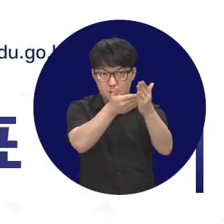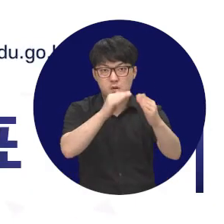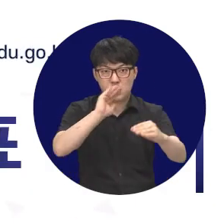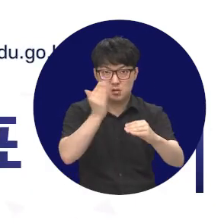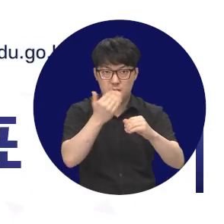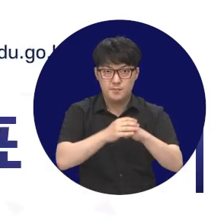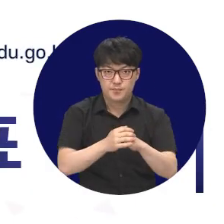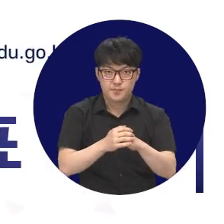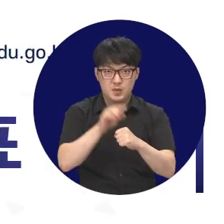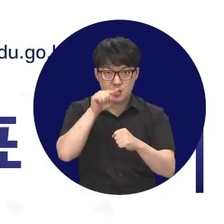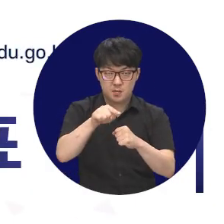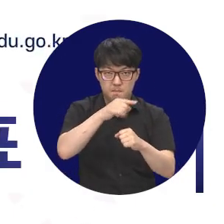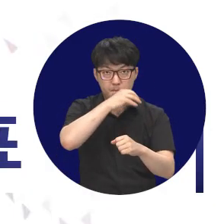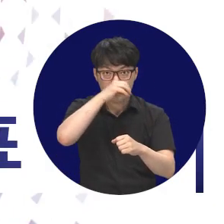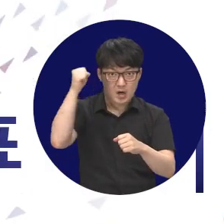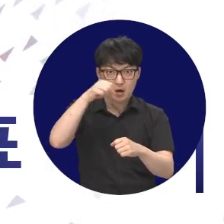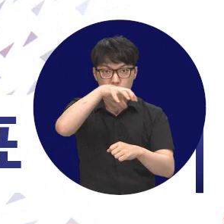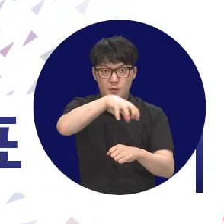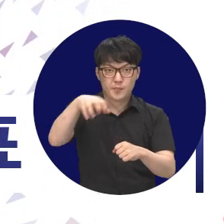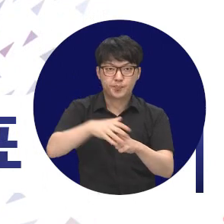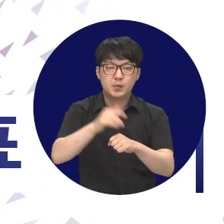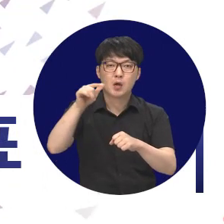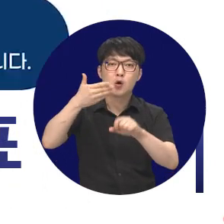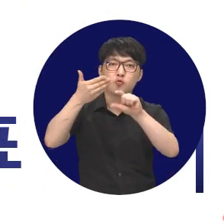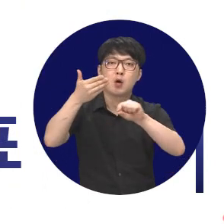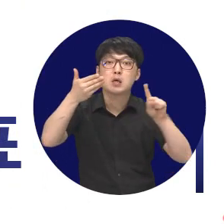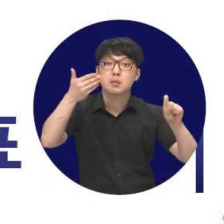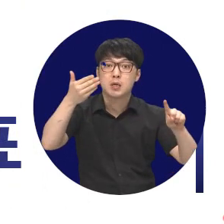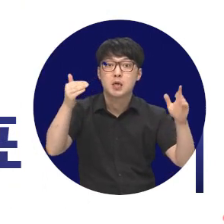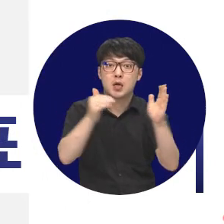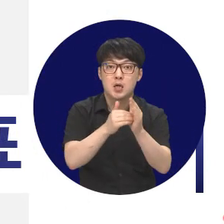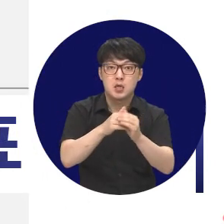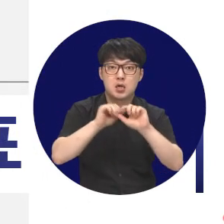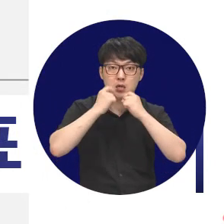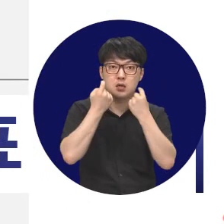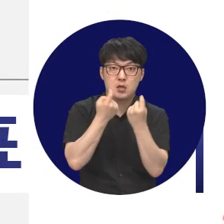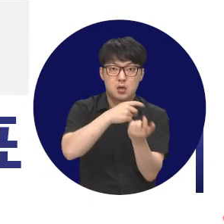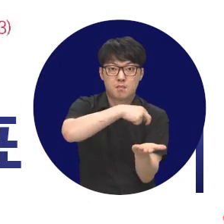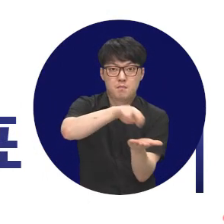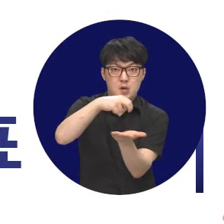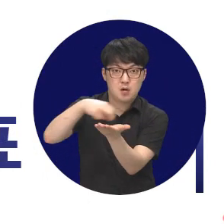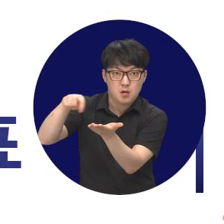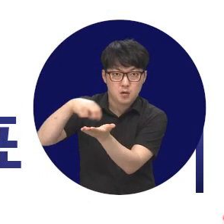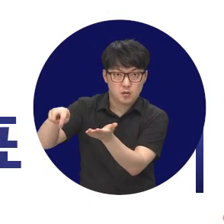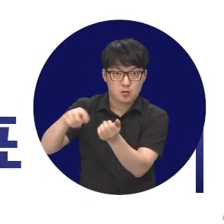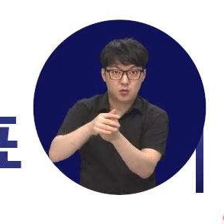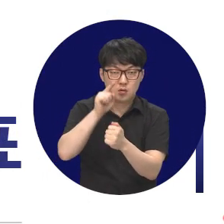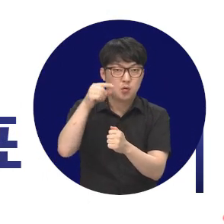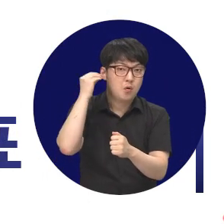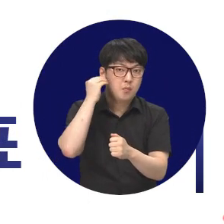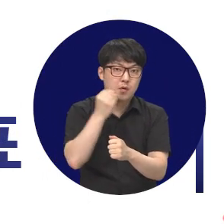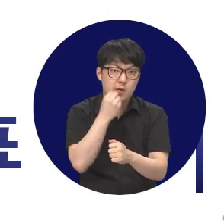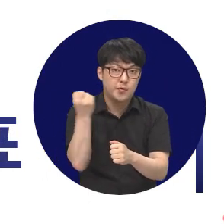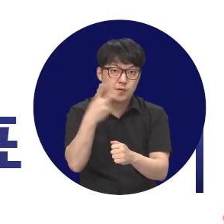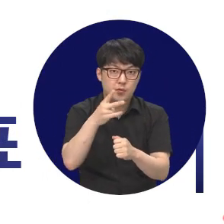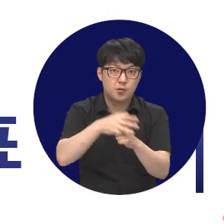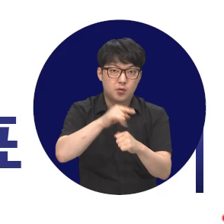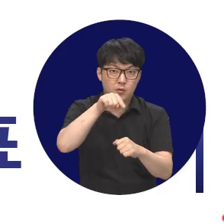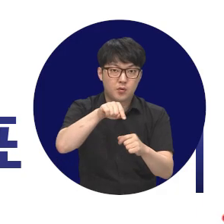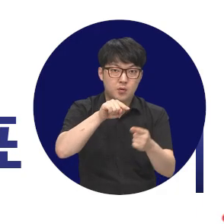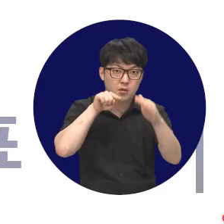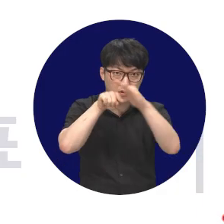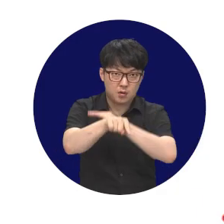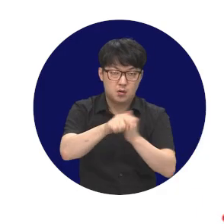선정된 기관과 단체는 오는 9월 11일까지 개별 통보 및 유권자 정치 페스티벌 홈페이지와 선거연수원 홈페이지에